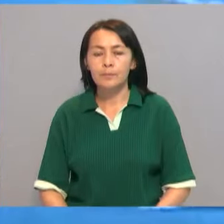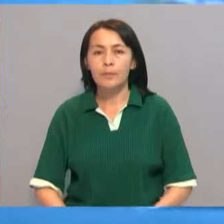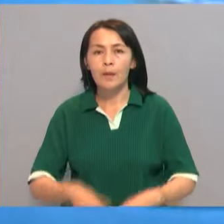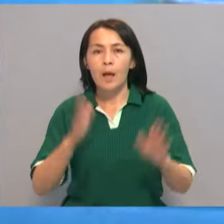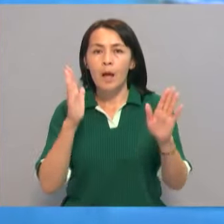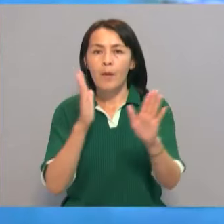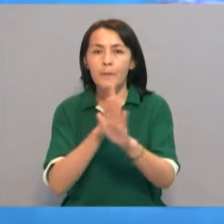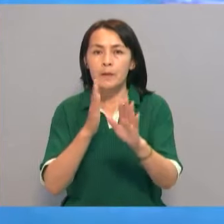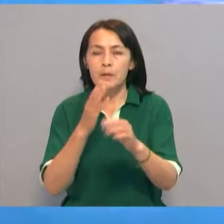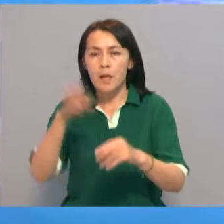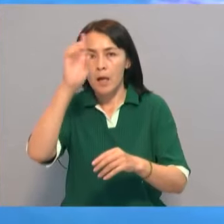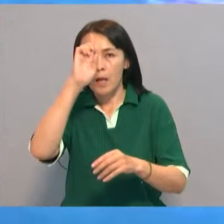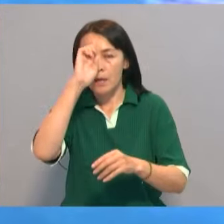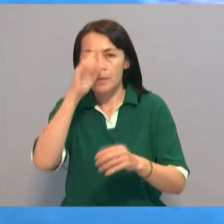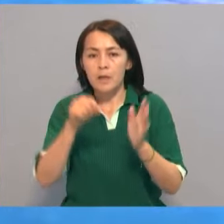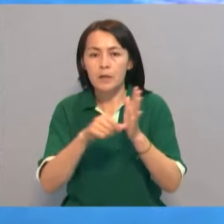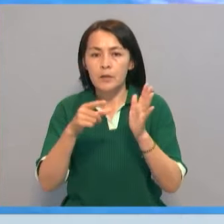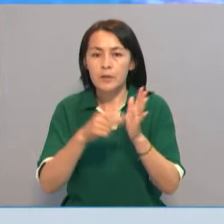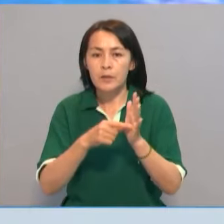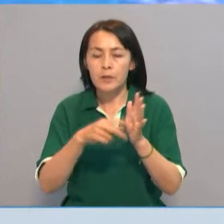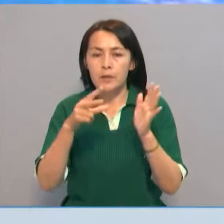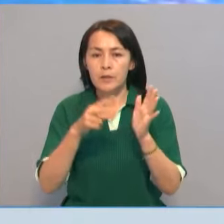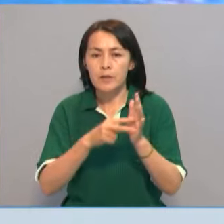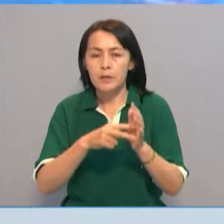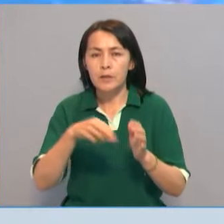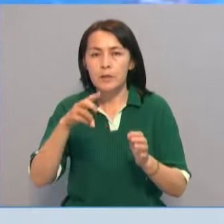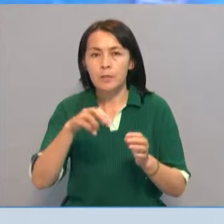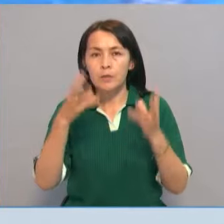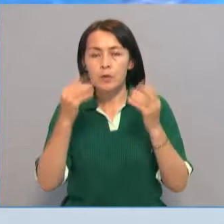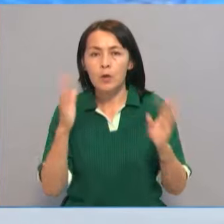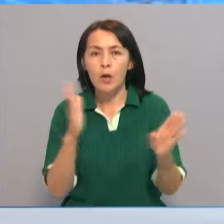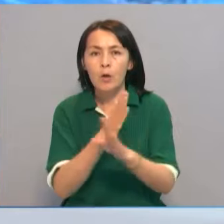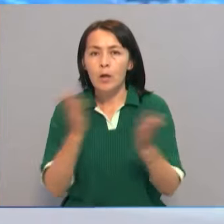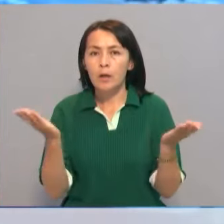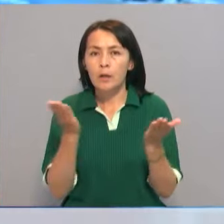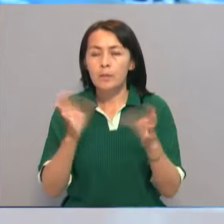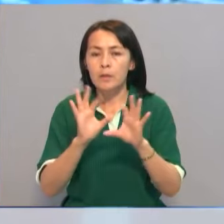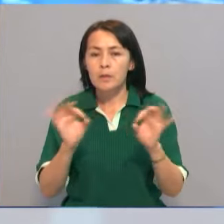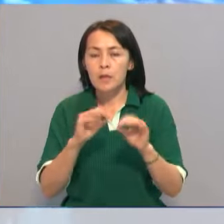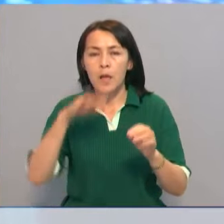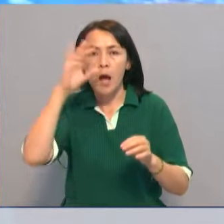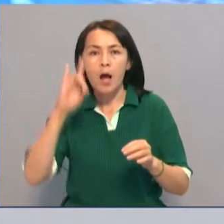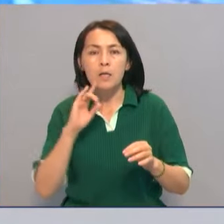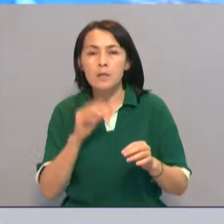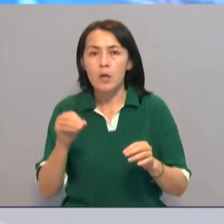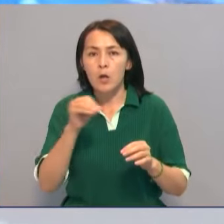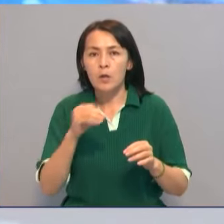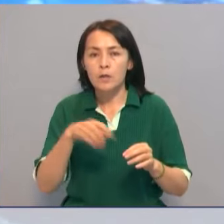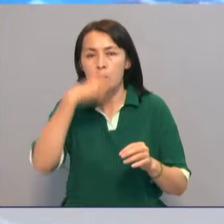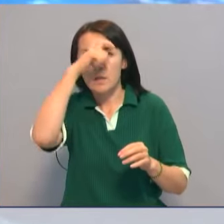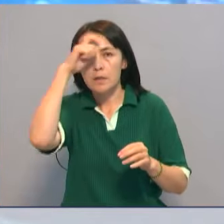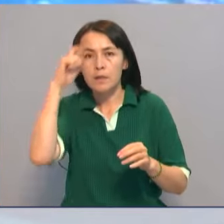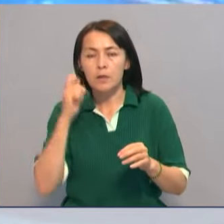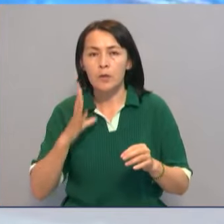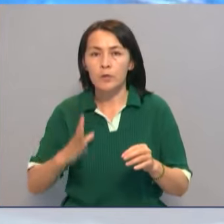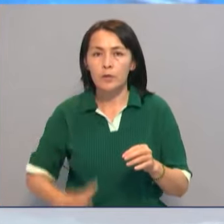Қазгидромет синоптиктері елімізде 6-шы, 7-шы және 8-шы маусымда ауа райы қандай болатын жариялады. Қазақстанның оңтүстігінде аптап